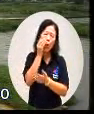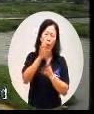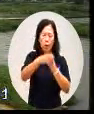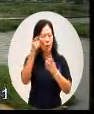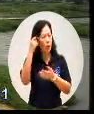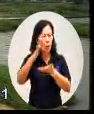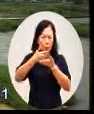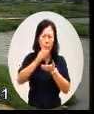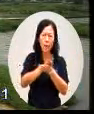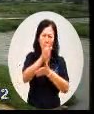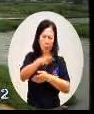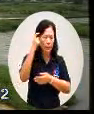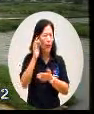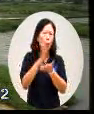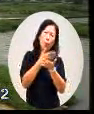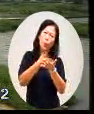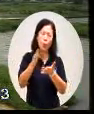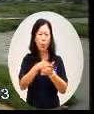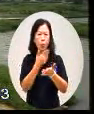这行行的吼，